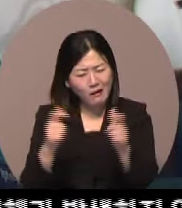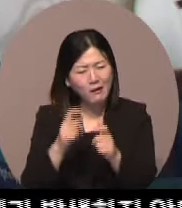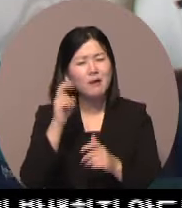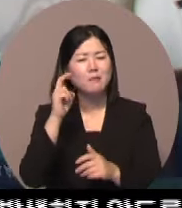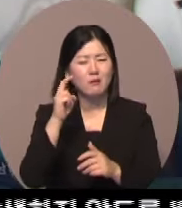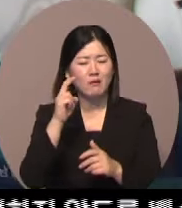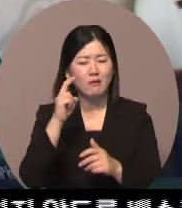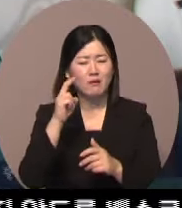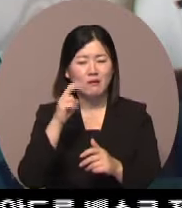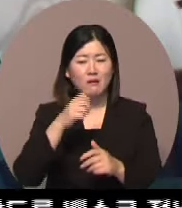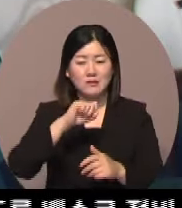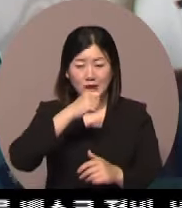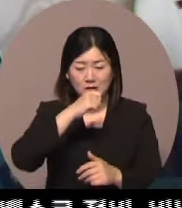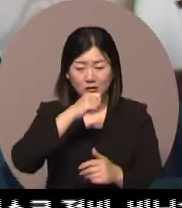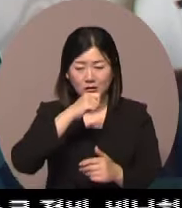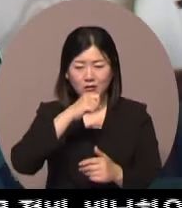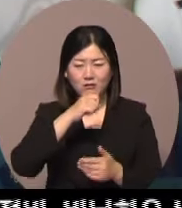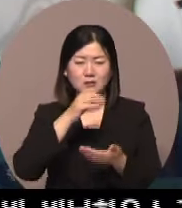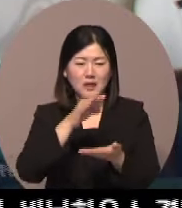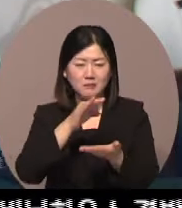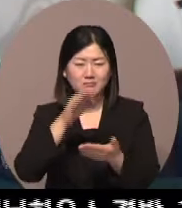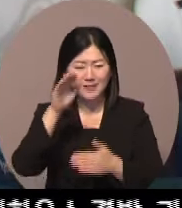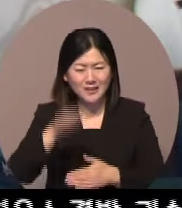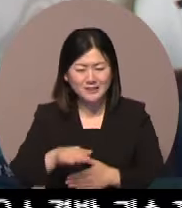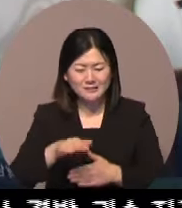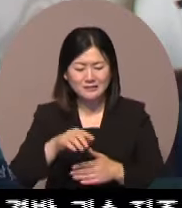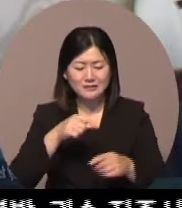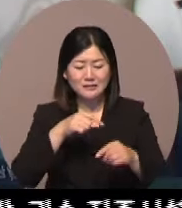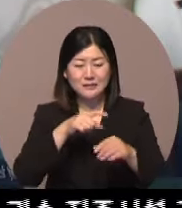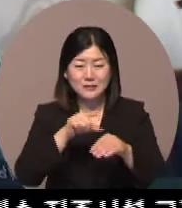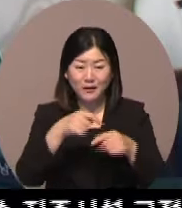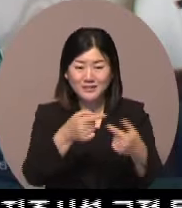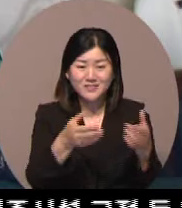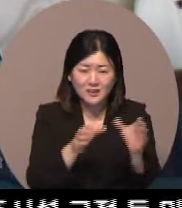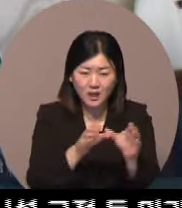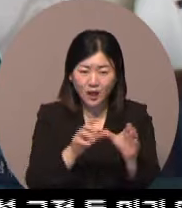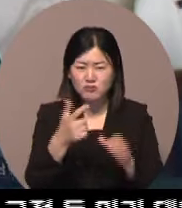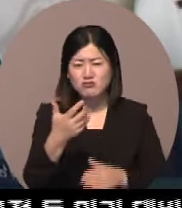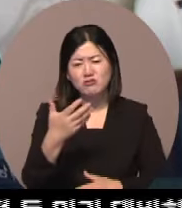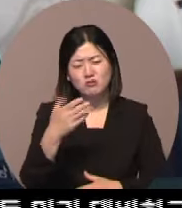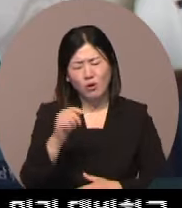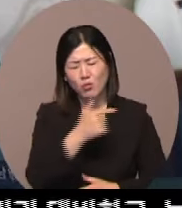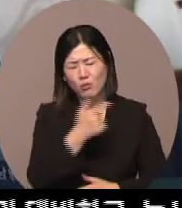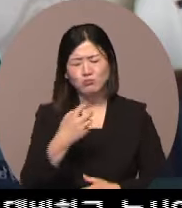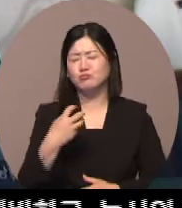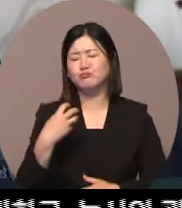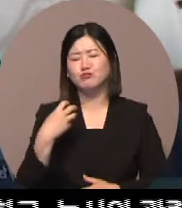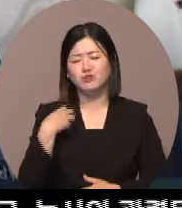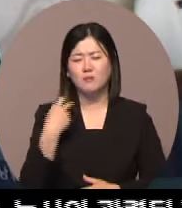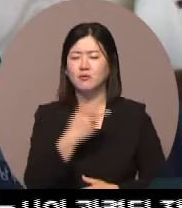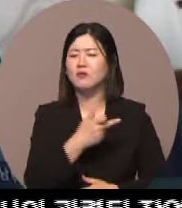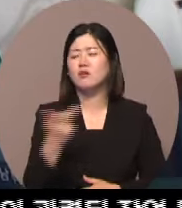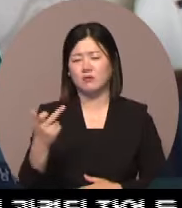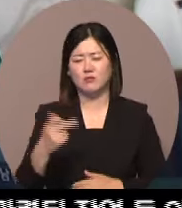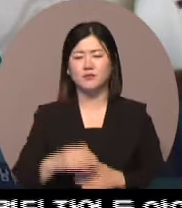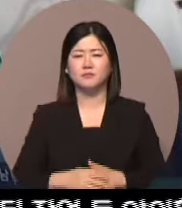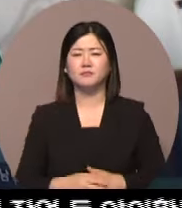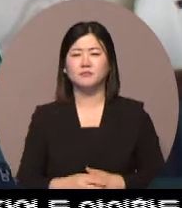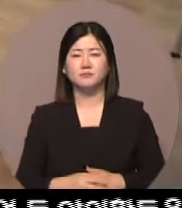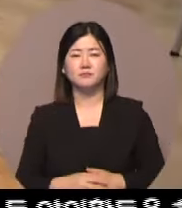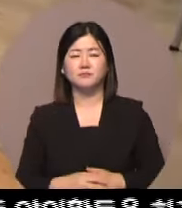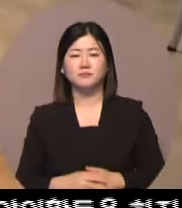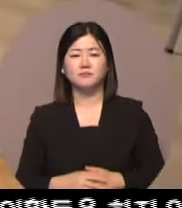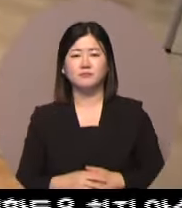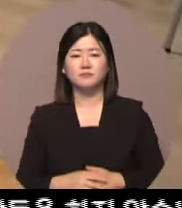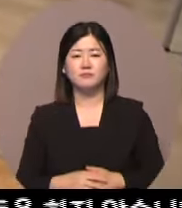높은 그 재정 자립도가 낮은 기초 단체에서는 억도 굉장히 큰 부담이 될 수밖에